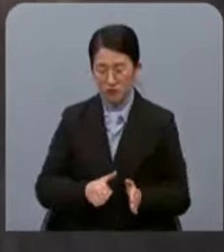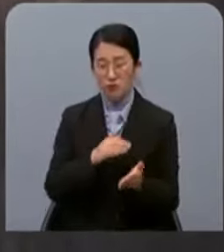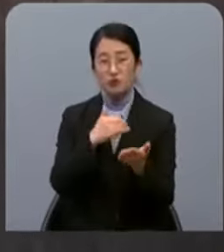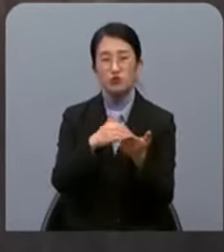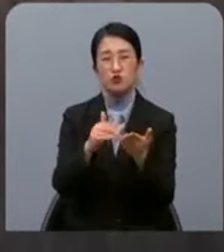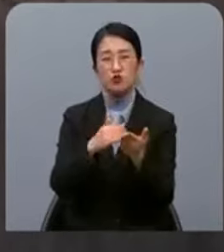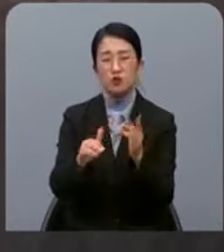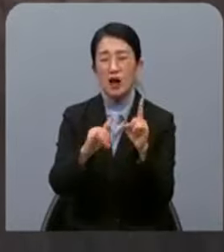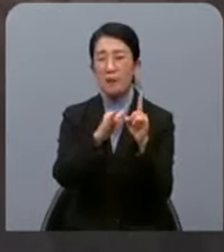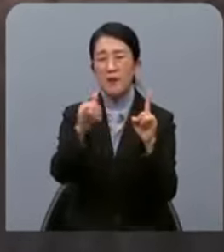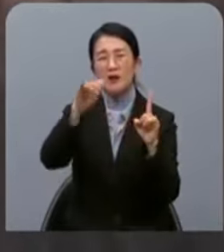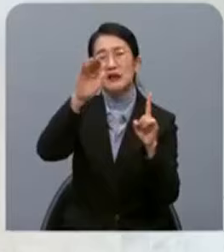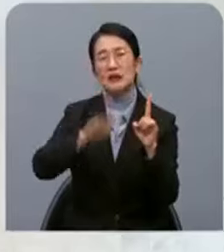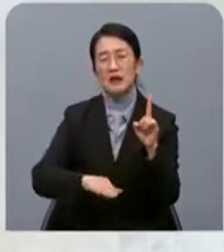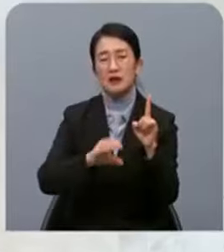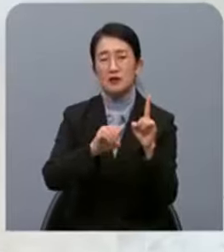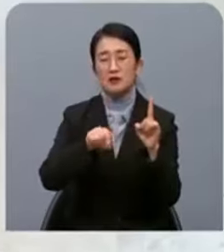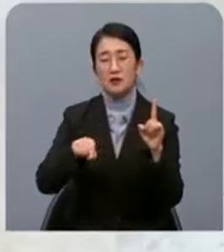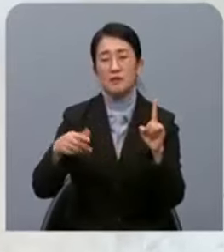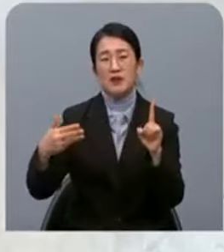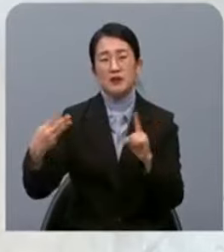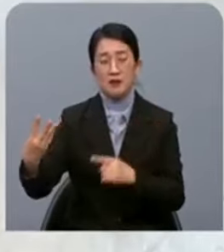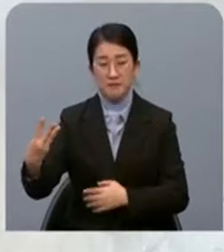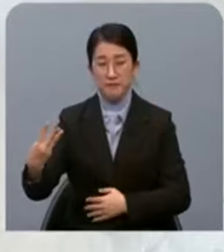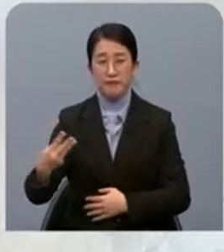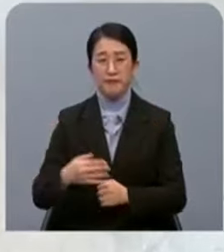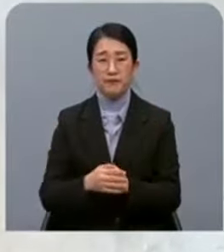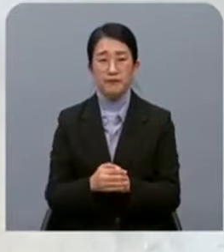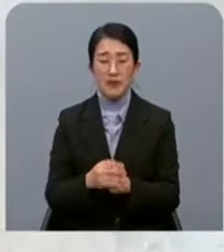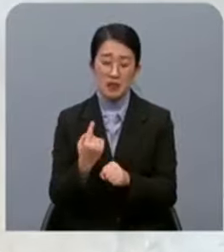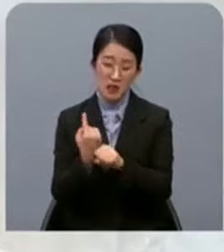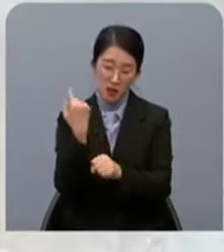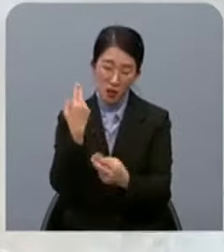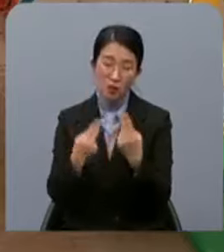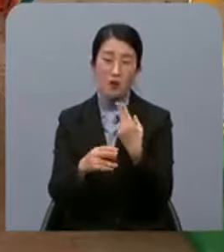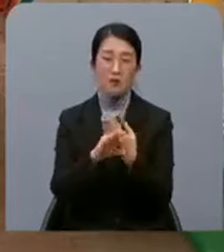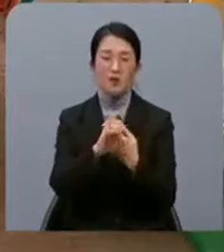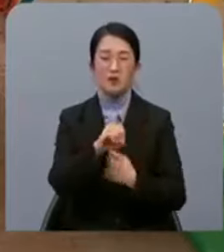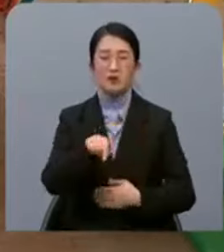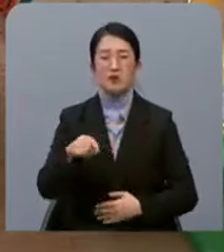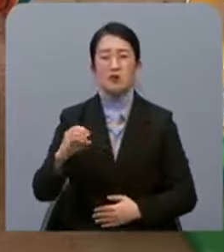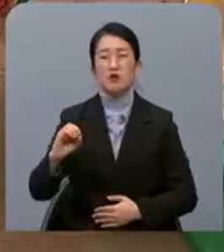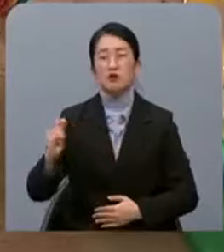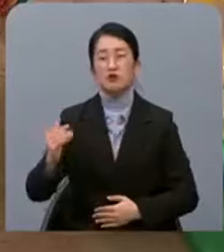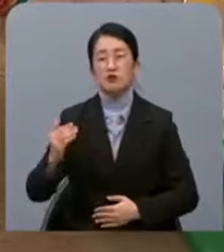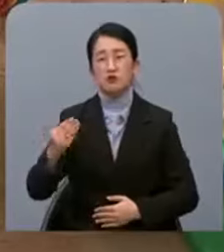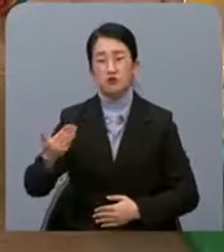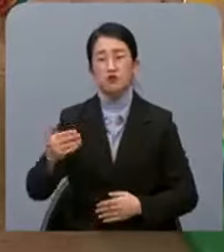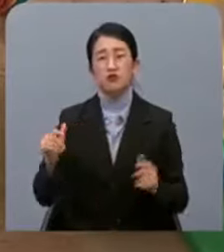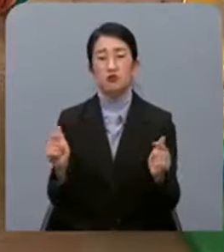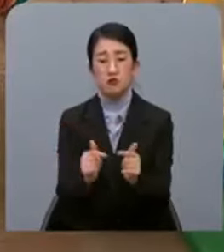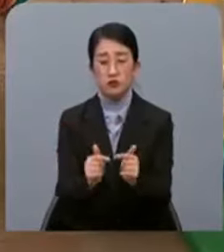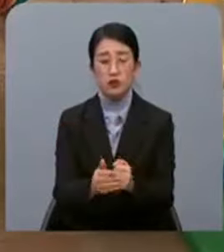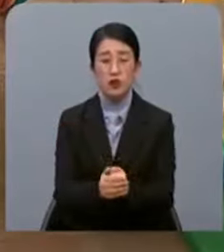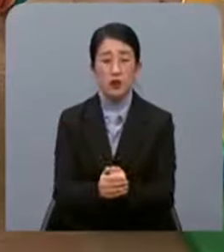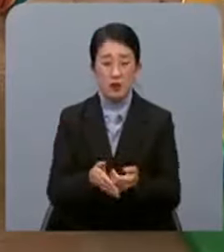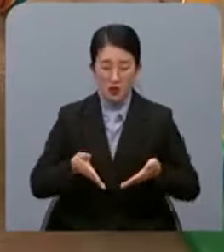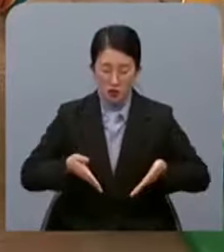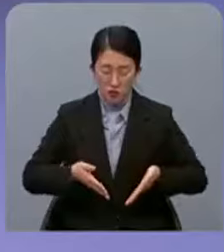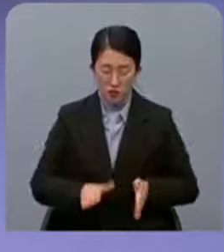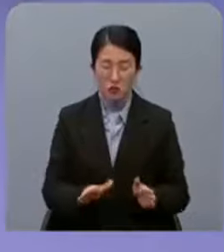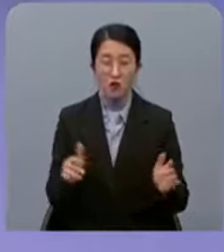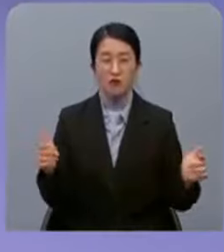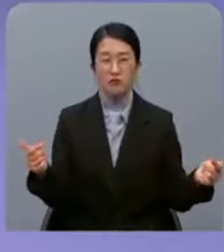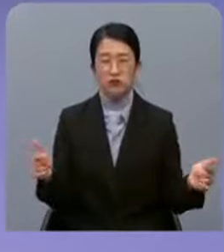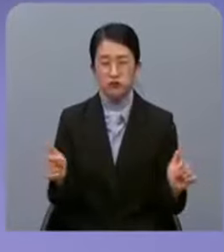명도 되지 않는 0.83명. 이마저도 1년 전보다 0.09명 줄어든 수치로 출산을 꺼리는 여성은